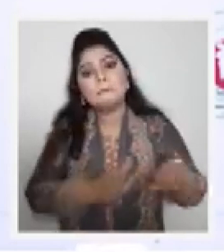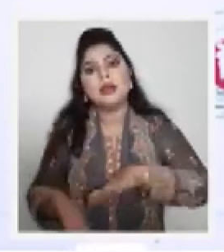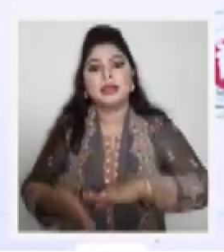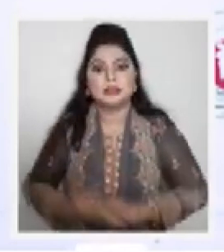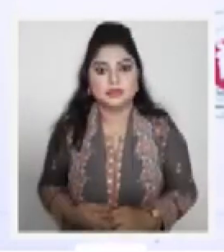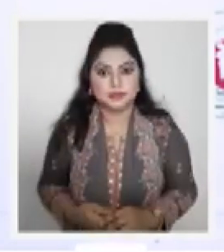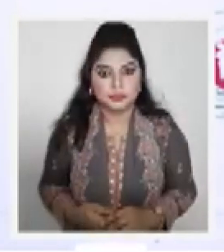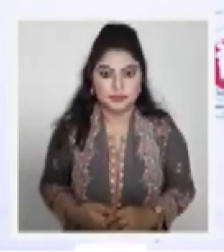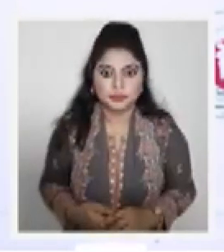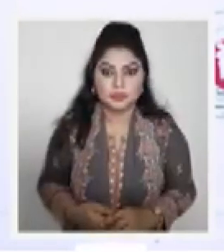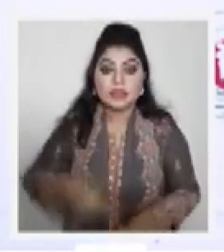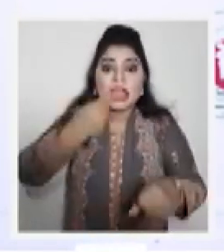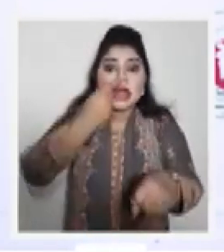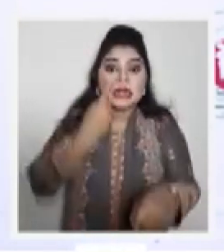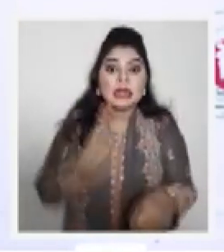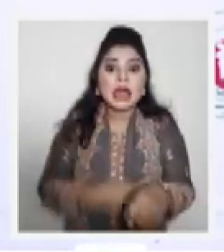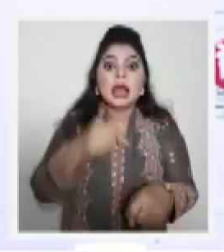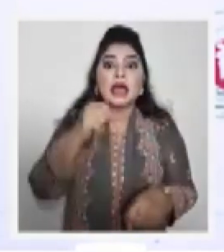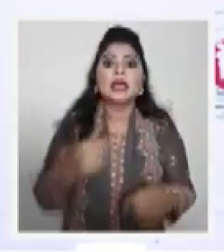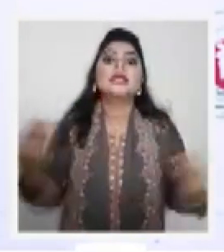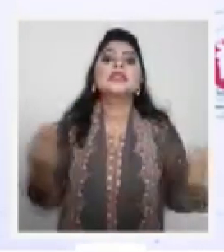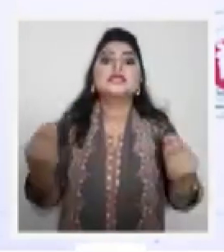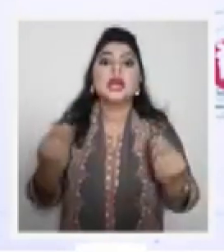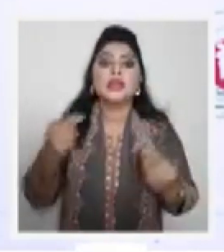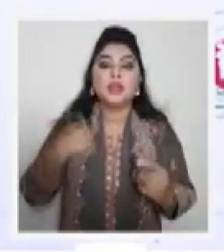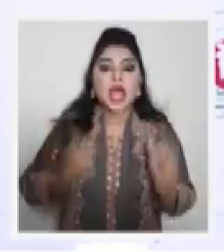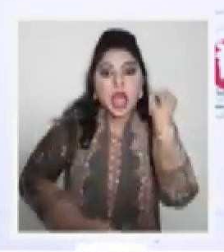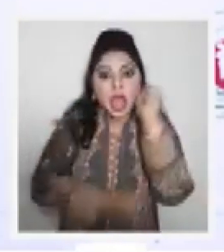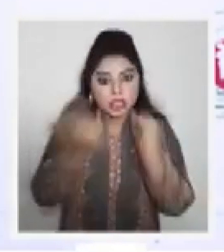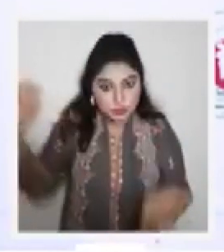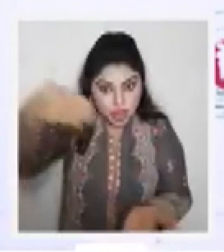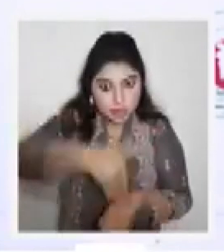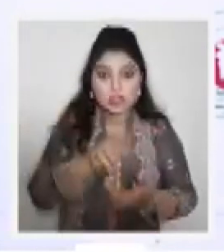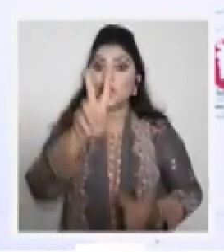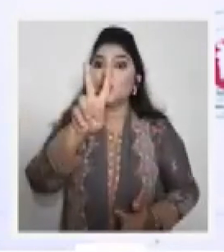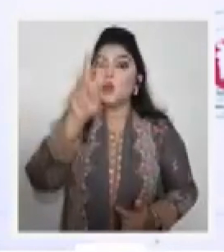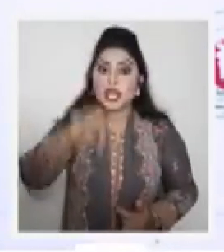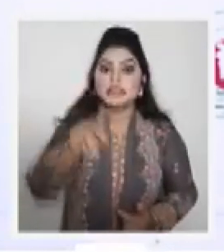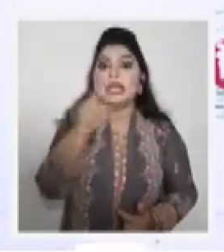24 ঘন্টায় বাড়িতে মৃত্যুবরণ করেছেন 3 জন এবং হাসপাতালে 32 জন।